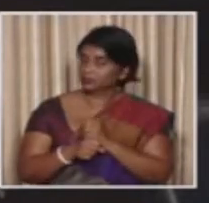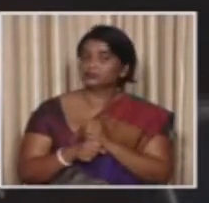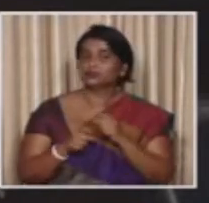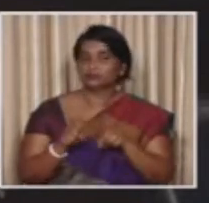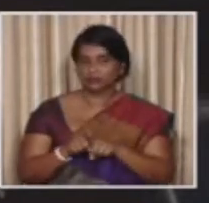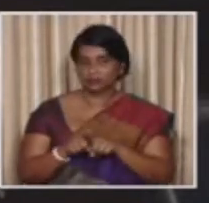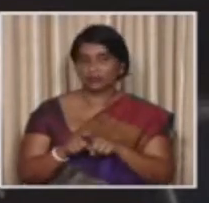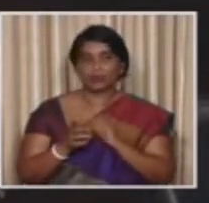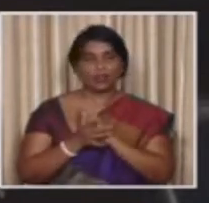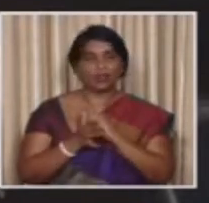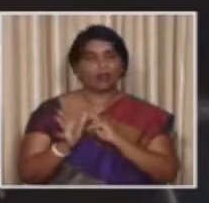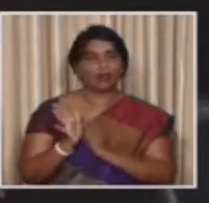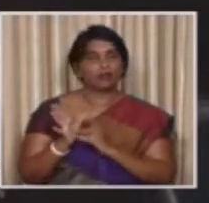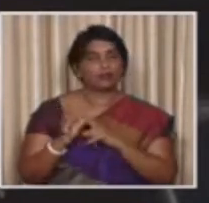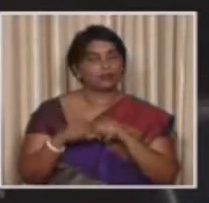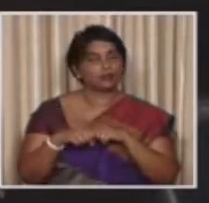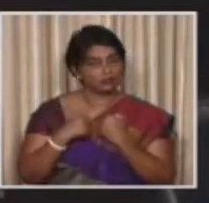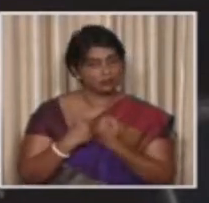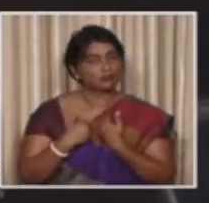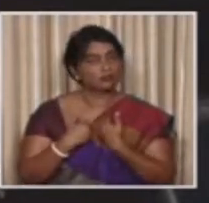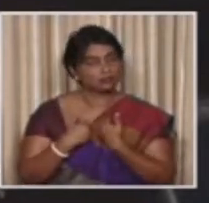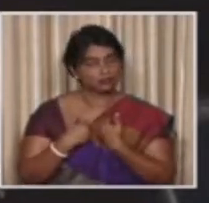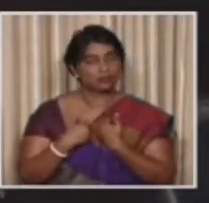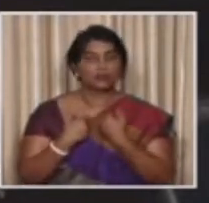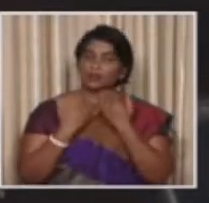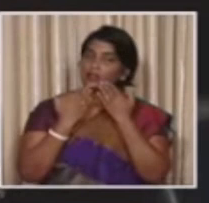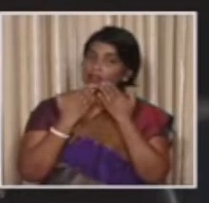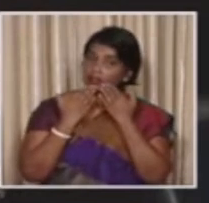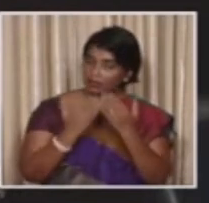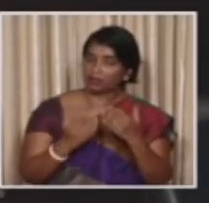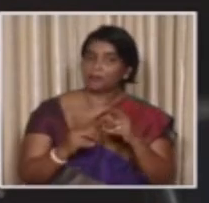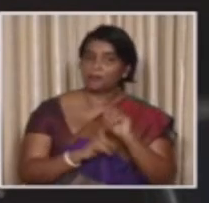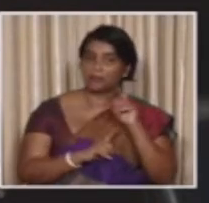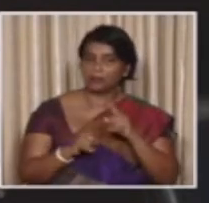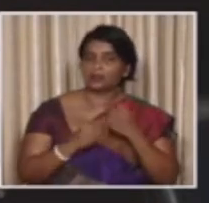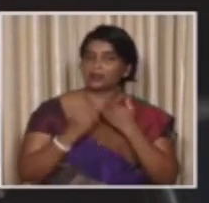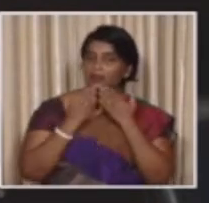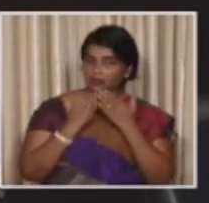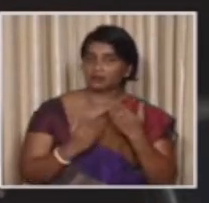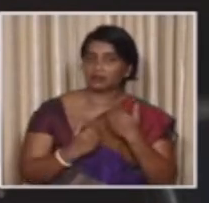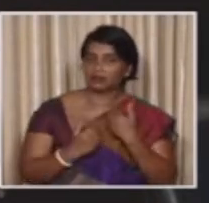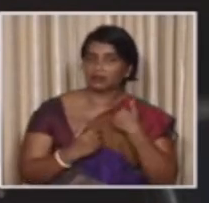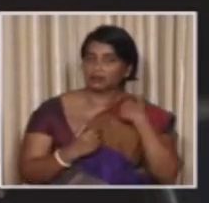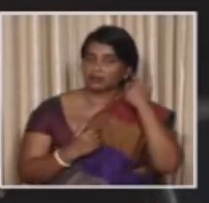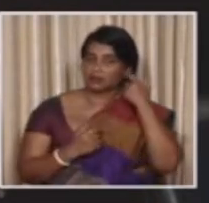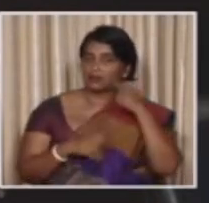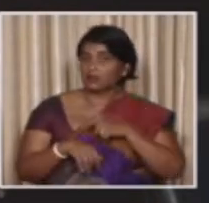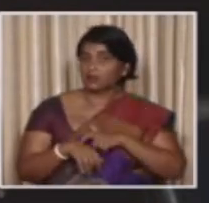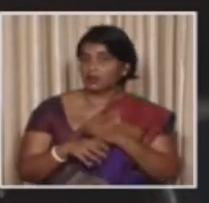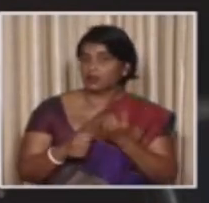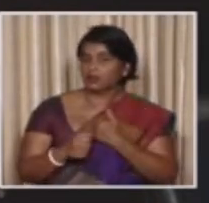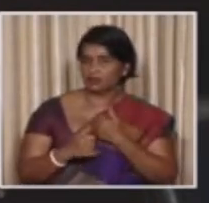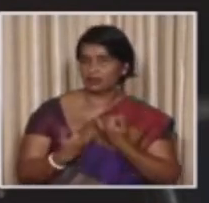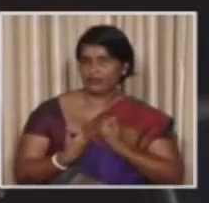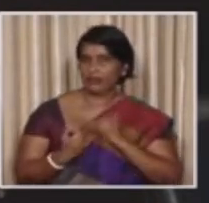වගේම හමාස් සංවිධානයටත් අපි ස්තුති කියලා කියන්න මේ පාර්ලිමේන්තුවේ ස්තුතිය ප්‍රකාශ කරන්නත් මම හිතනවා මම ඒක වෙලාවක් ගතොත් වැරදි